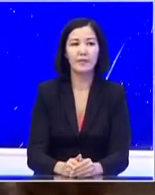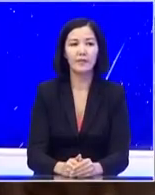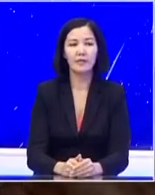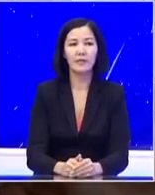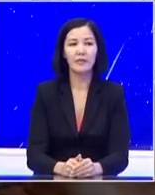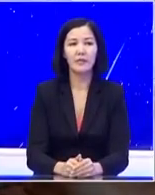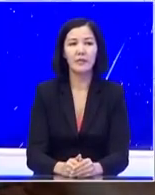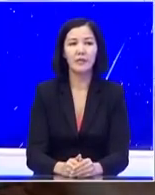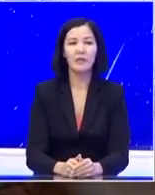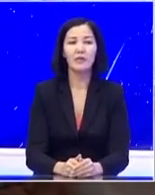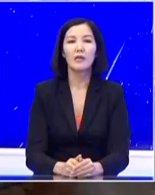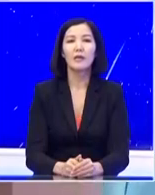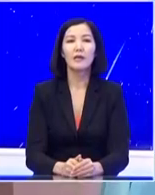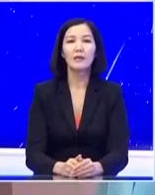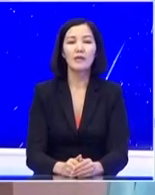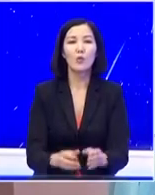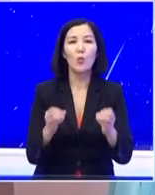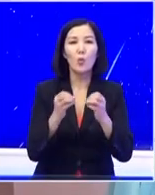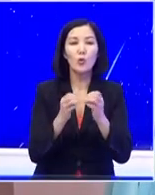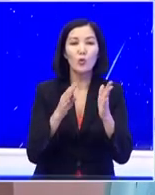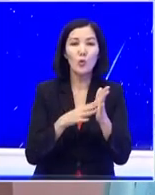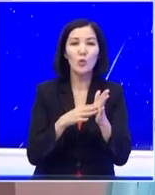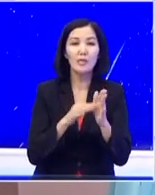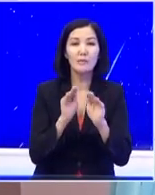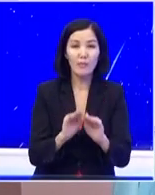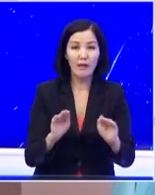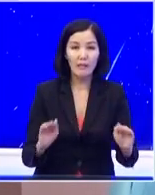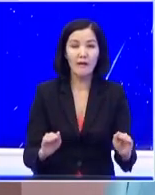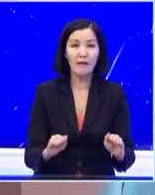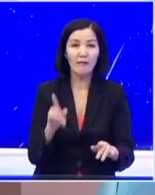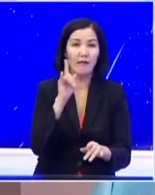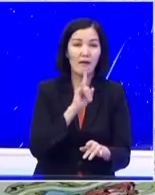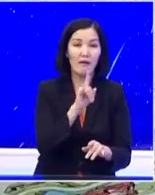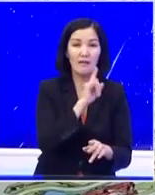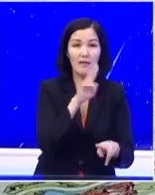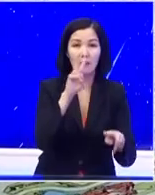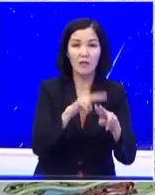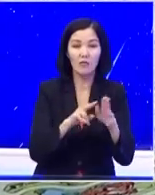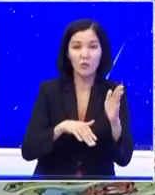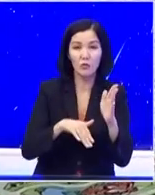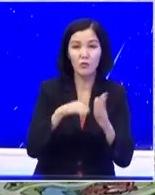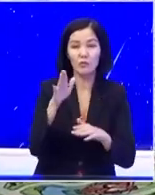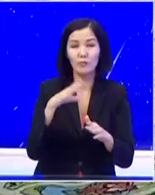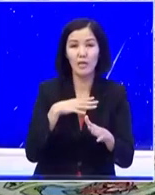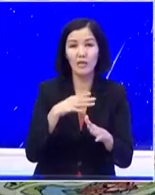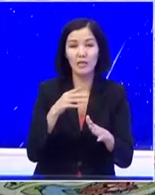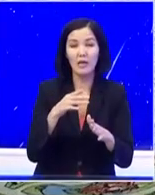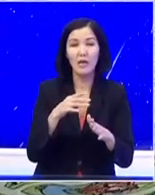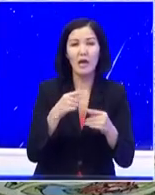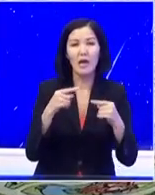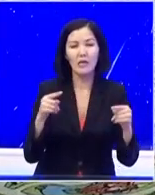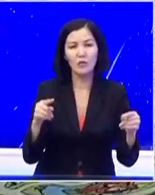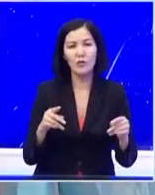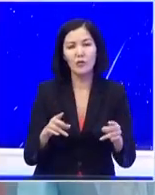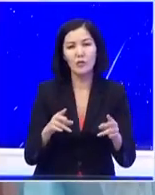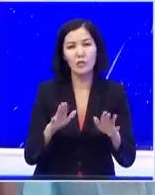жәудіреген, өмірден еш хабары жоқ 19 сәби. Жауғашты әйелдер колониясында өсіп келеді. Олардың мұнда түсуі әртүрлі